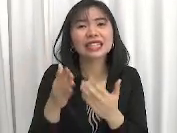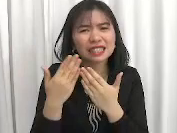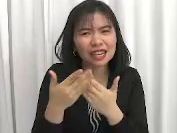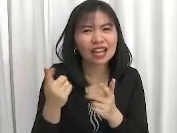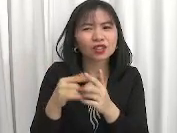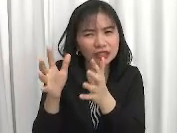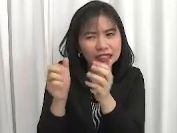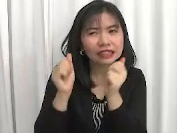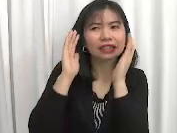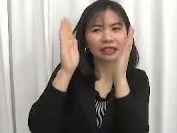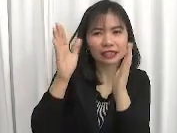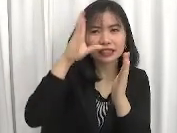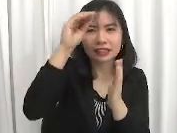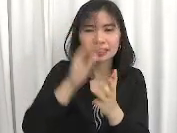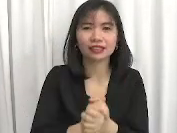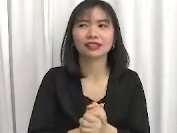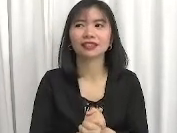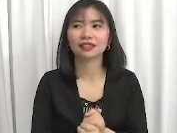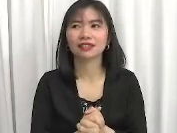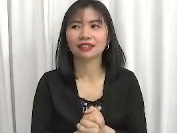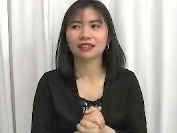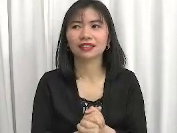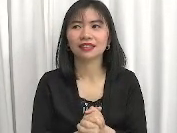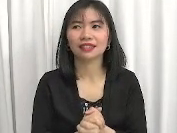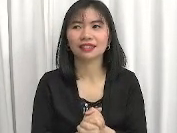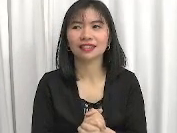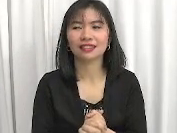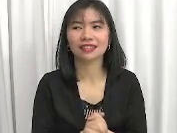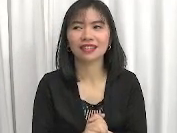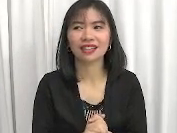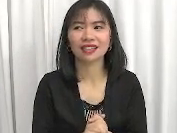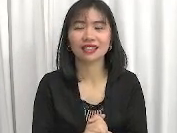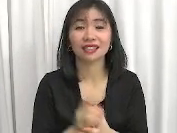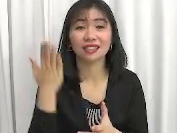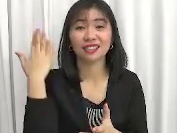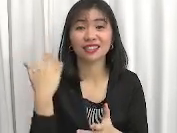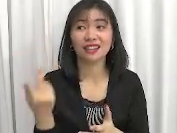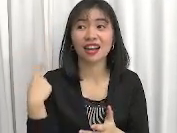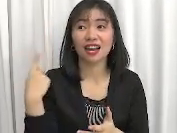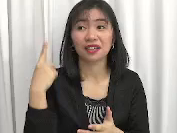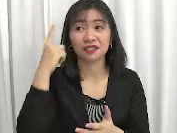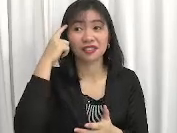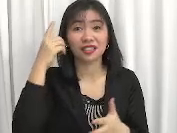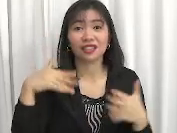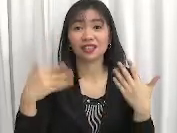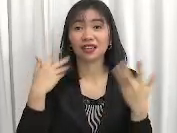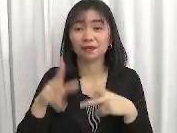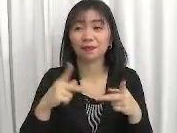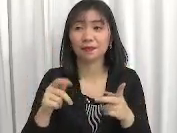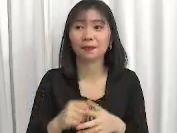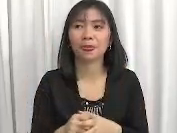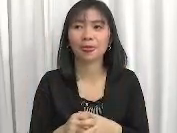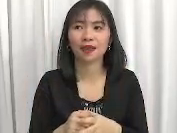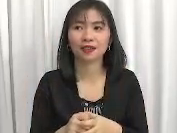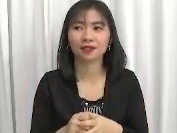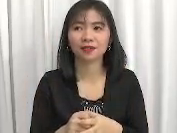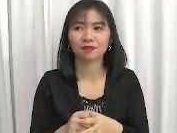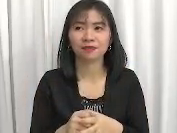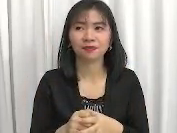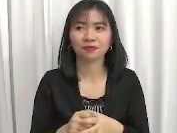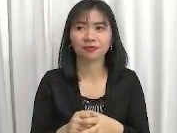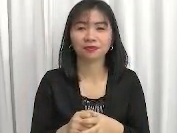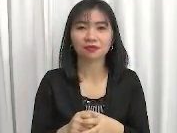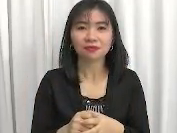naging asawa mo na, ay, hindi pala totoo yun. Sabi ko, ba't ako nagpapaniwala nun? Ang word niya nga dyan, sabi ko, hindi ka naman ganyan